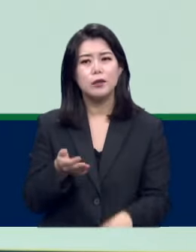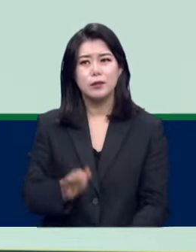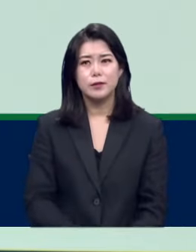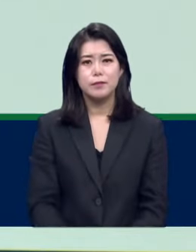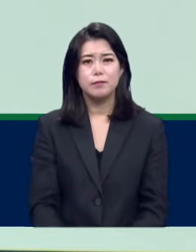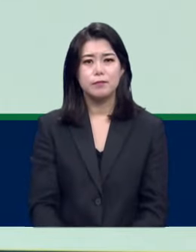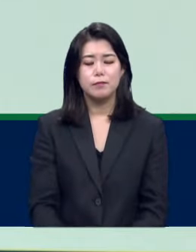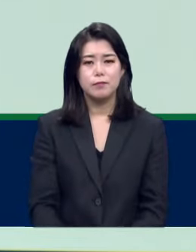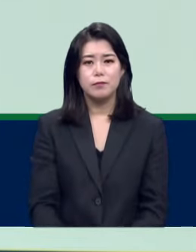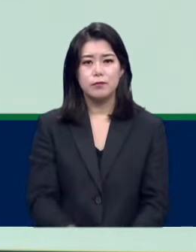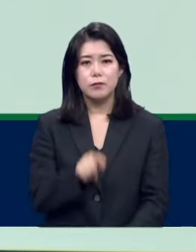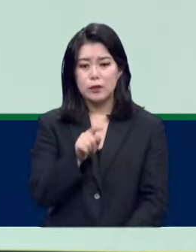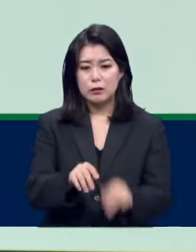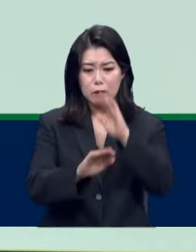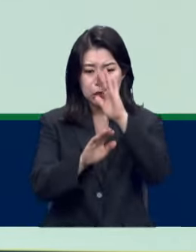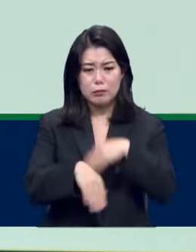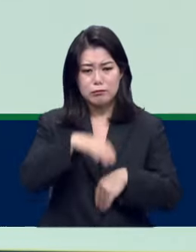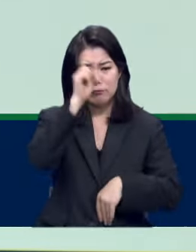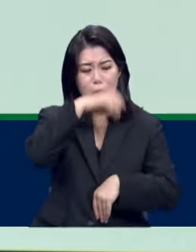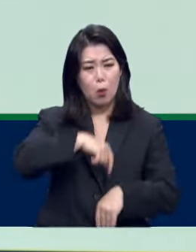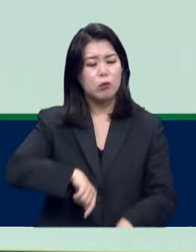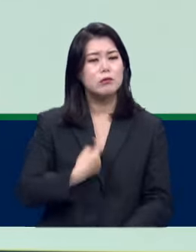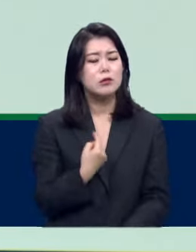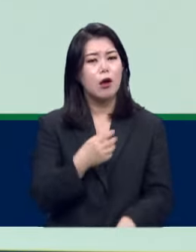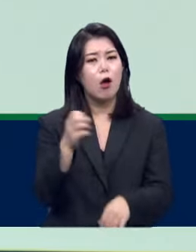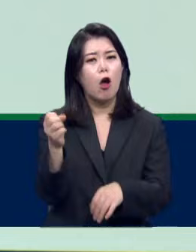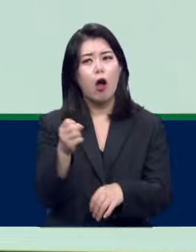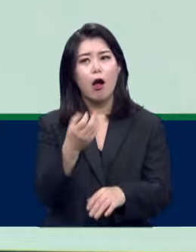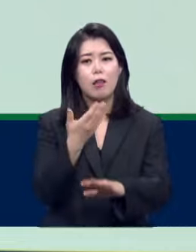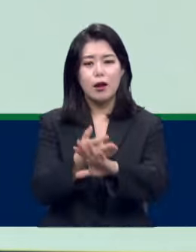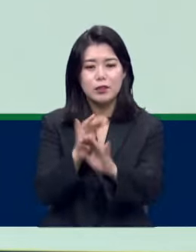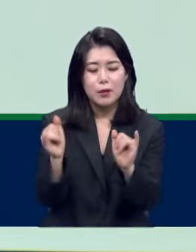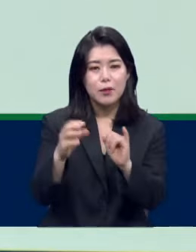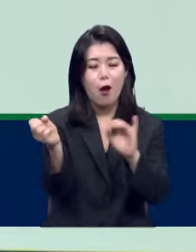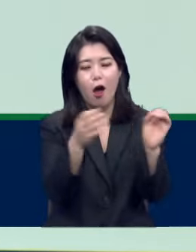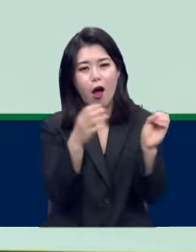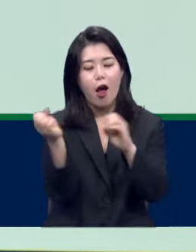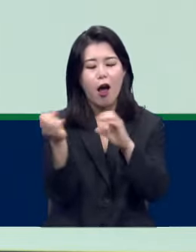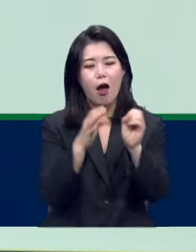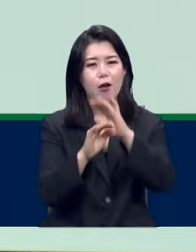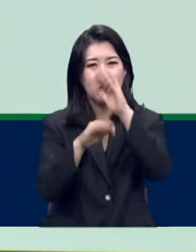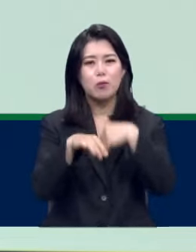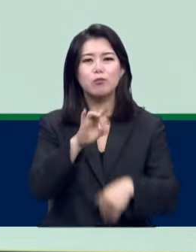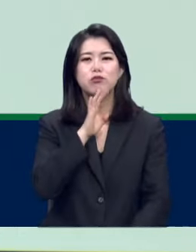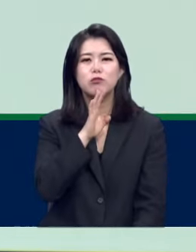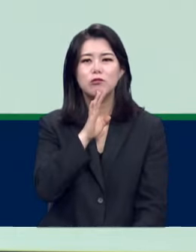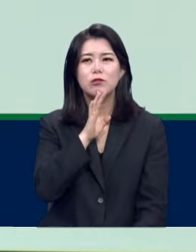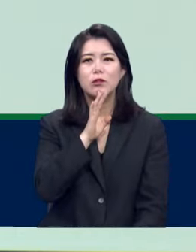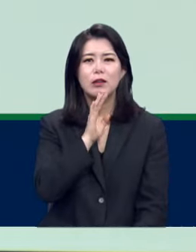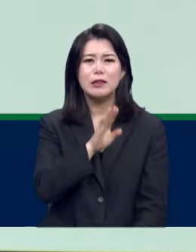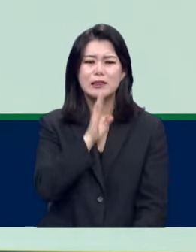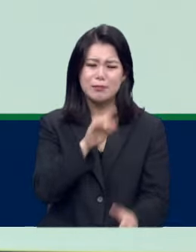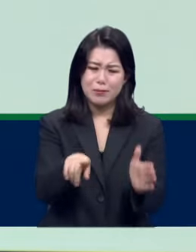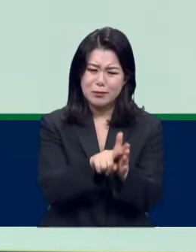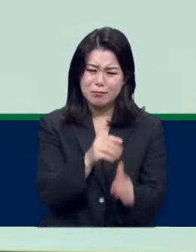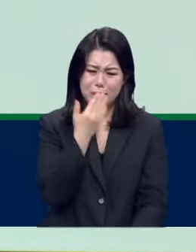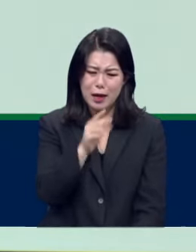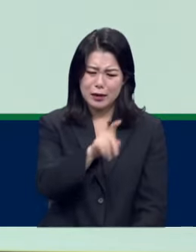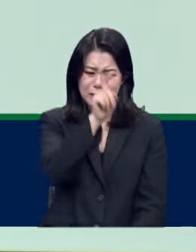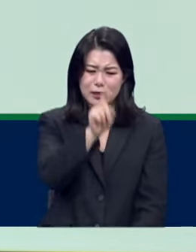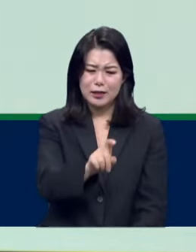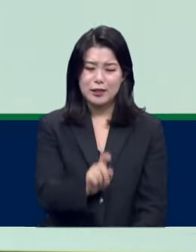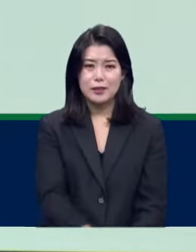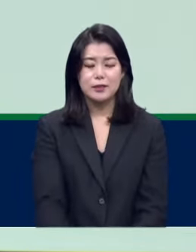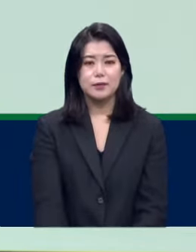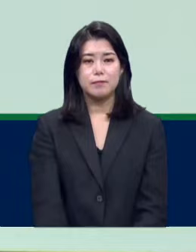그런 거면 모르겠는데 이거는 그냥 명태 씨가 자기 혼자서 제자한테 한 얘긴데 이게 뭐 얼마나 신빙성이 있다고 볼 수 있는 겁니까 이런